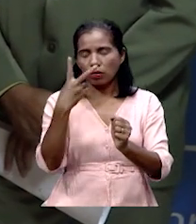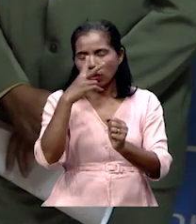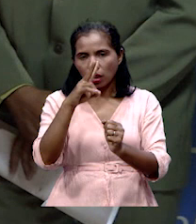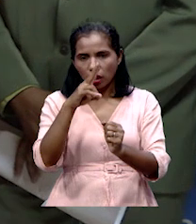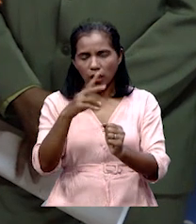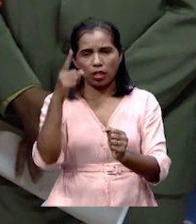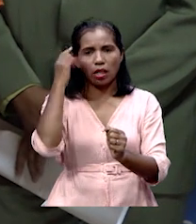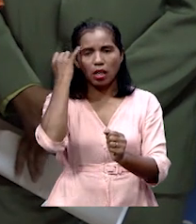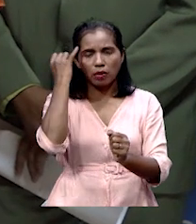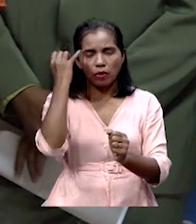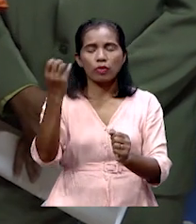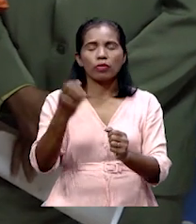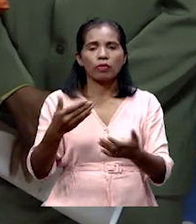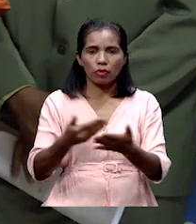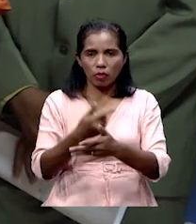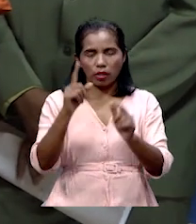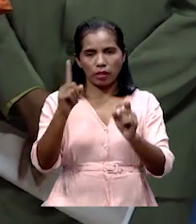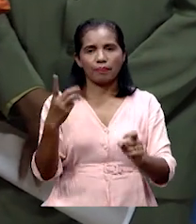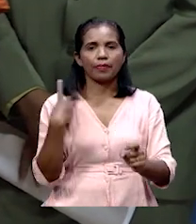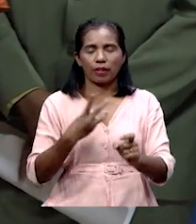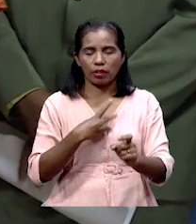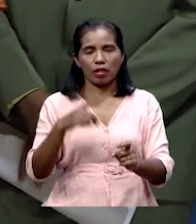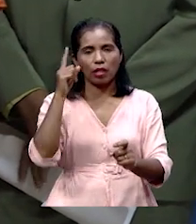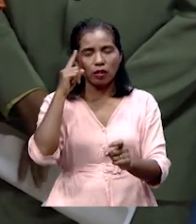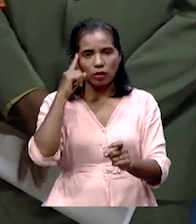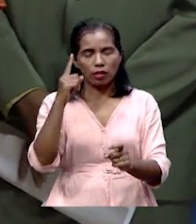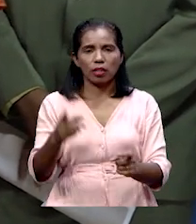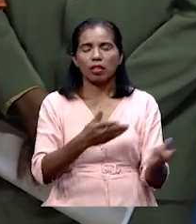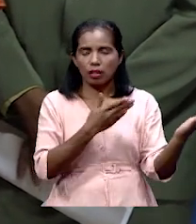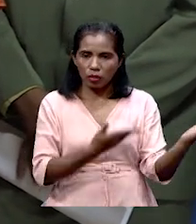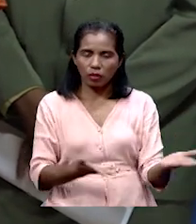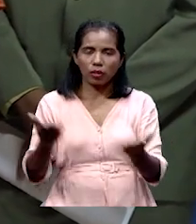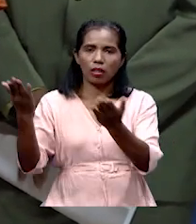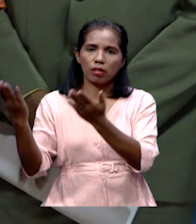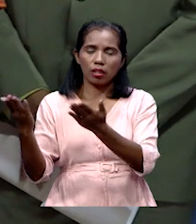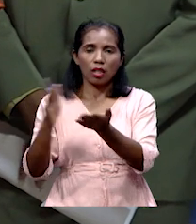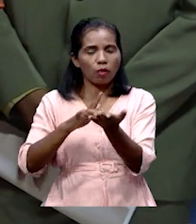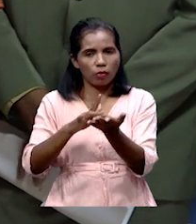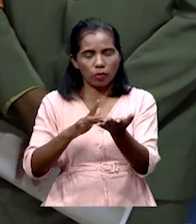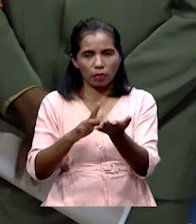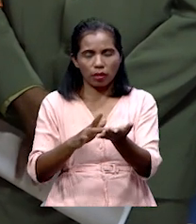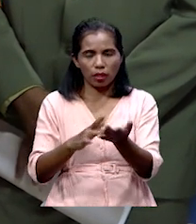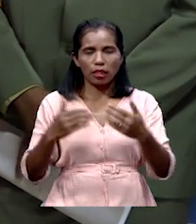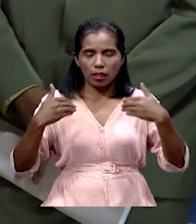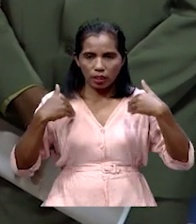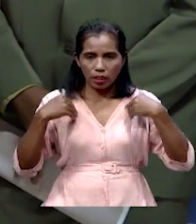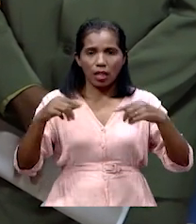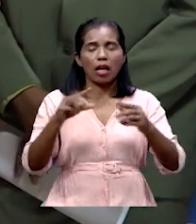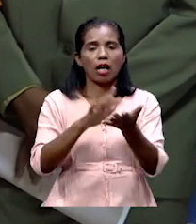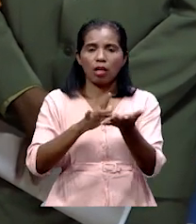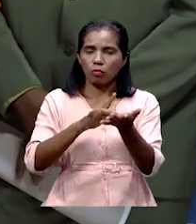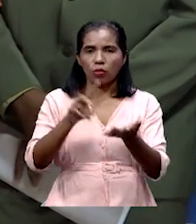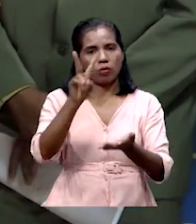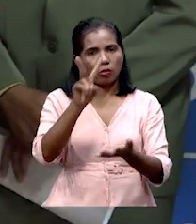fon ida infelizmente bai hira kona ita harupa ita ne ai morupa no ta kata ki ha item rua ne bema ki ne